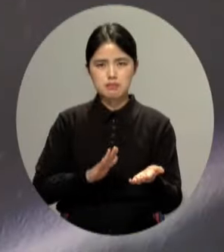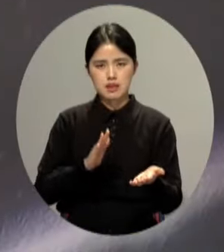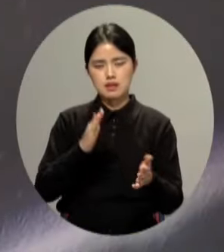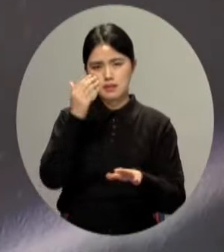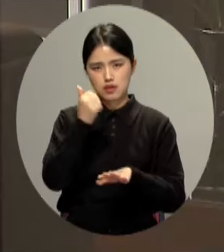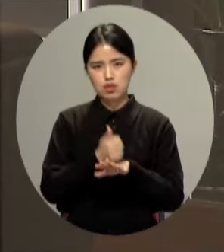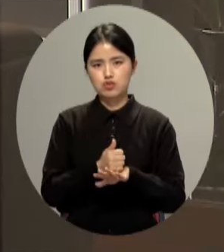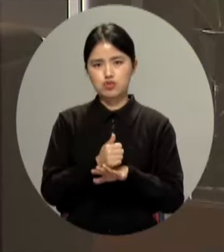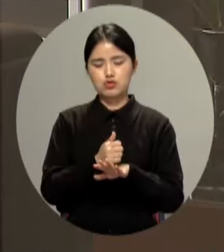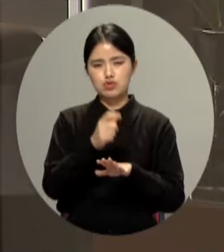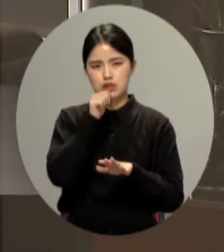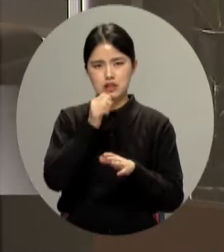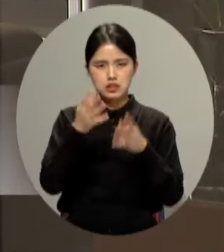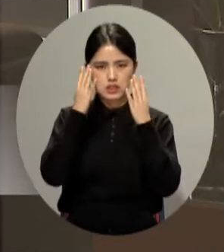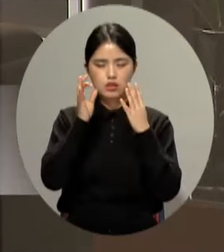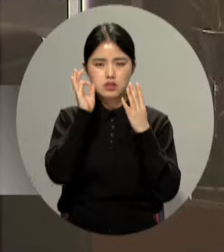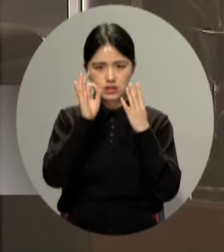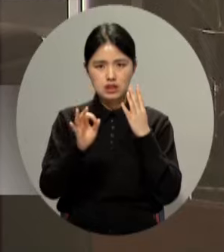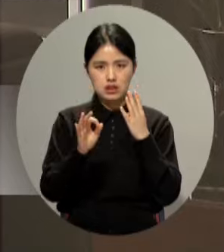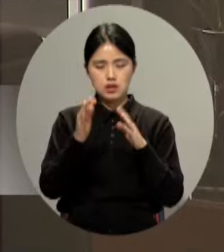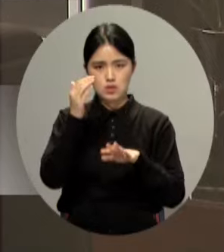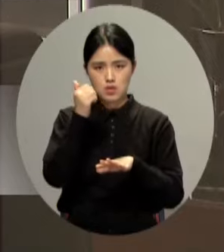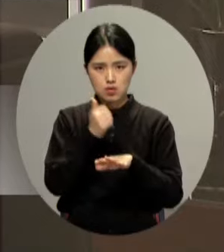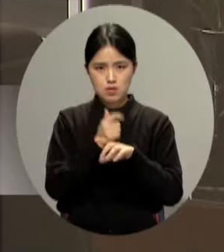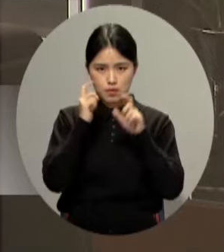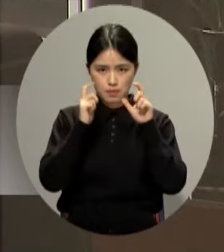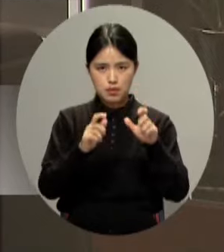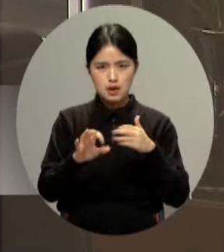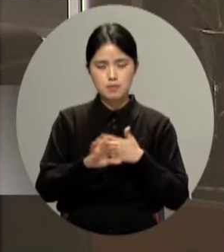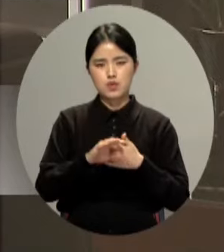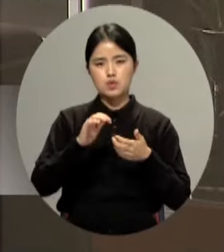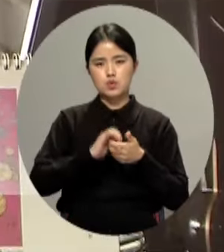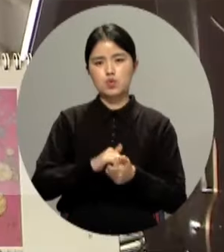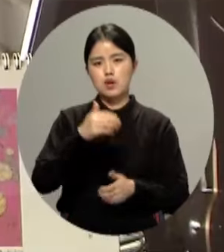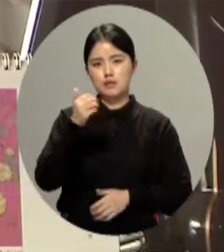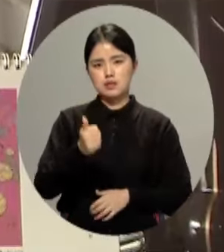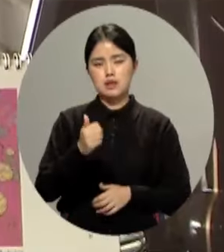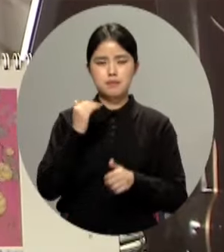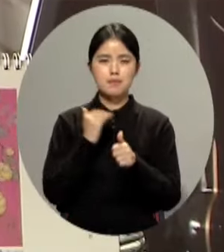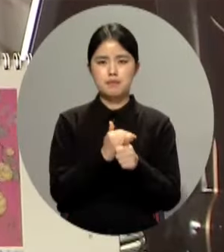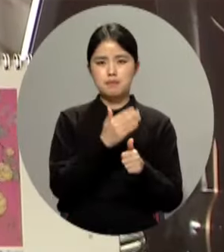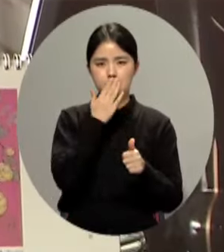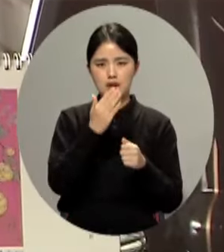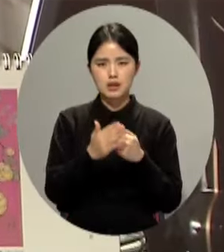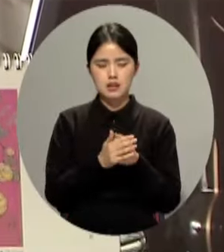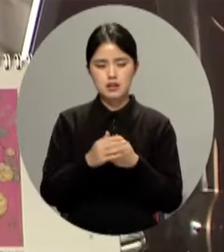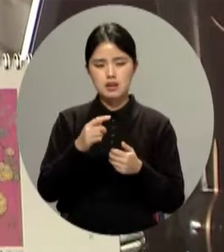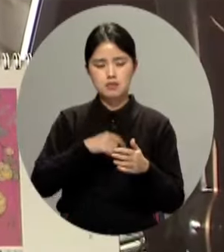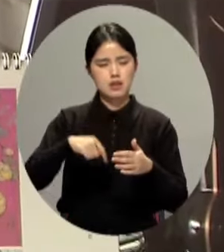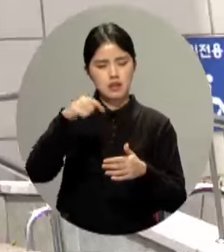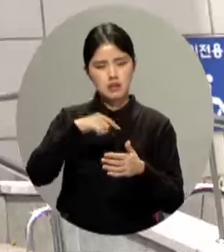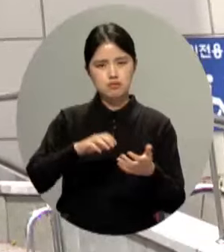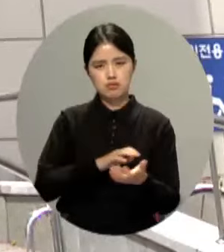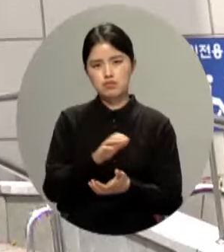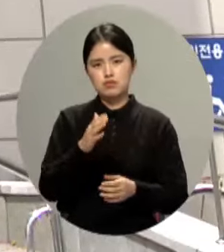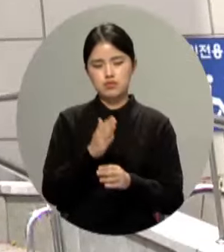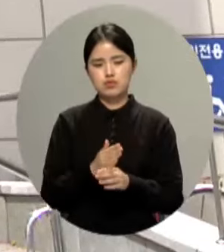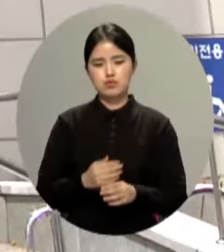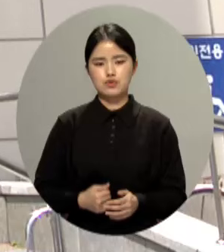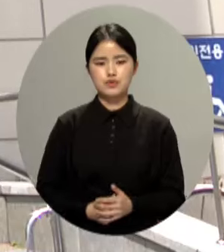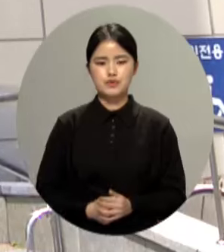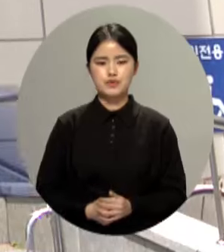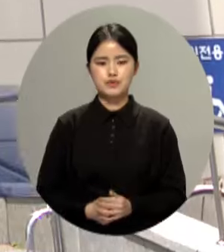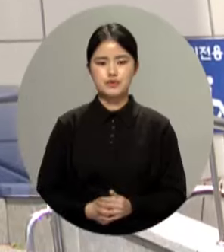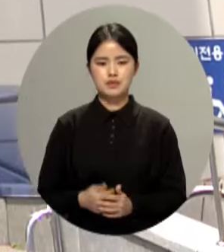10개월 형이 확정되면 조합 장직 상실할 수 있어 조합 내부는 술렁이고 있습니다 자기가 폭